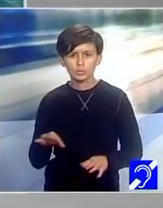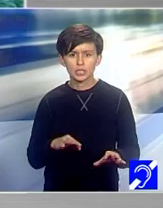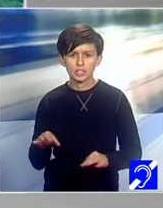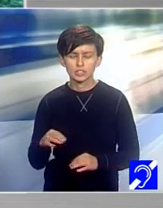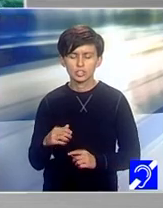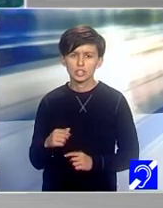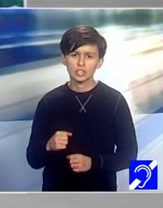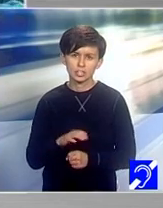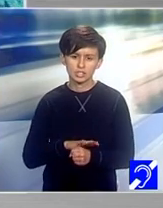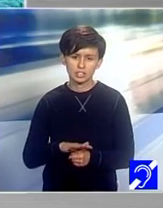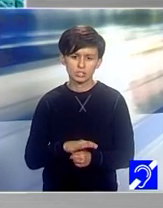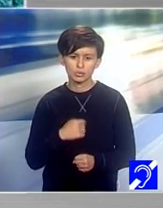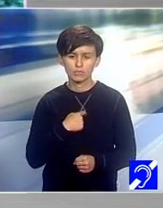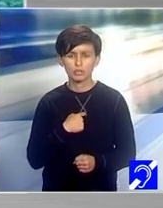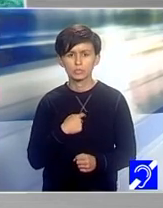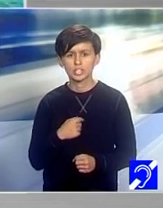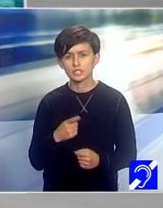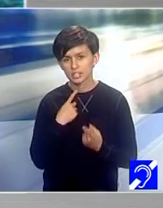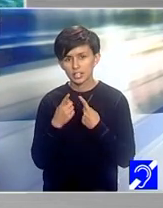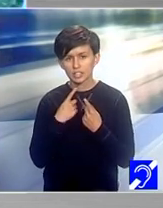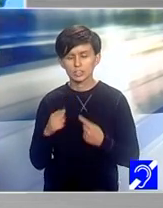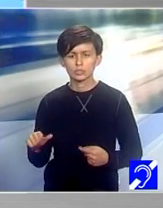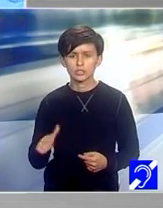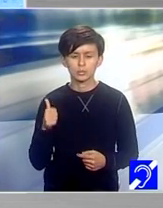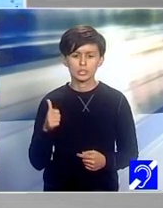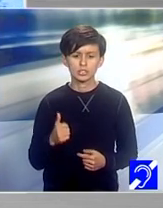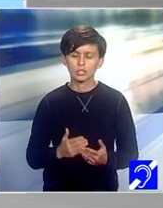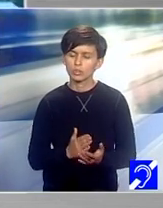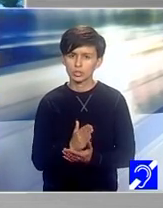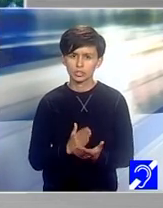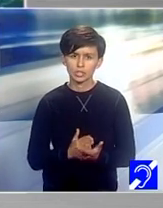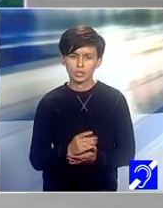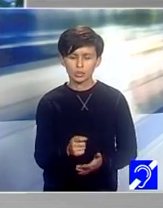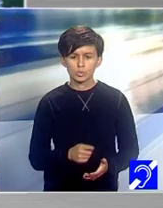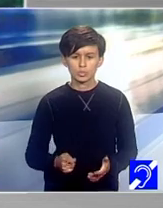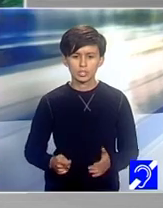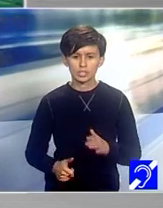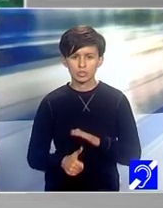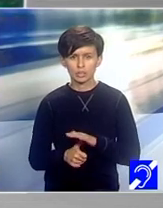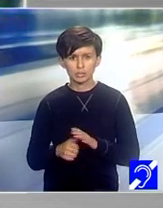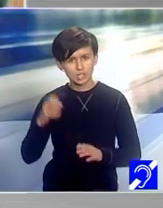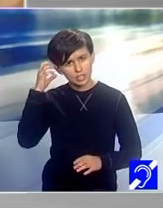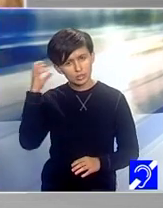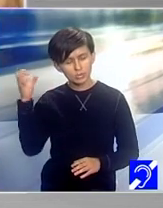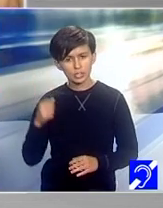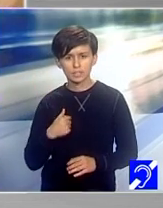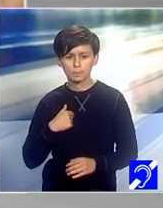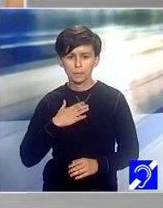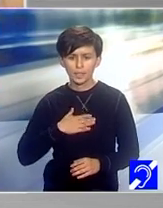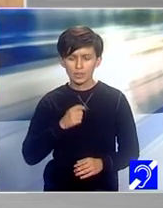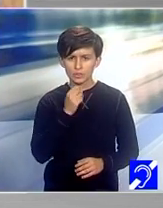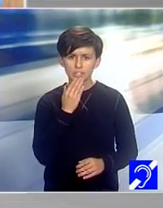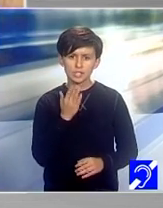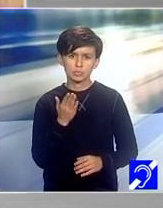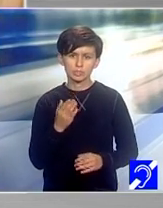putea să reluăm această discuție mergând înainte cu proiectul Capitalei Culturale. Și foarte important, aș dori să mulțumesc foarte mult